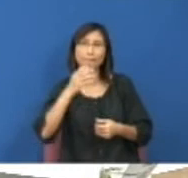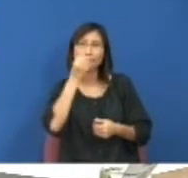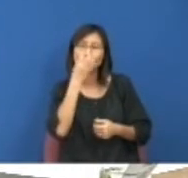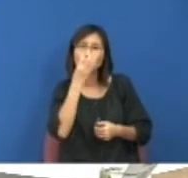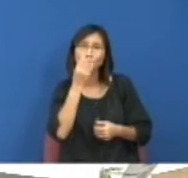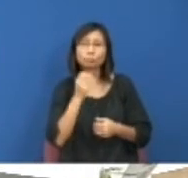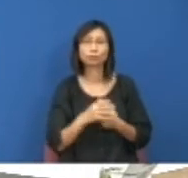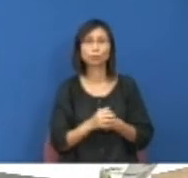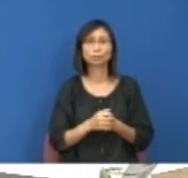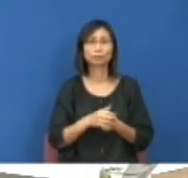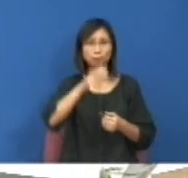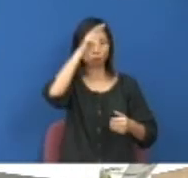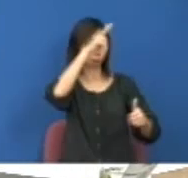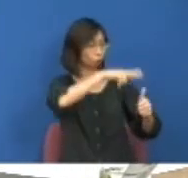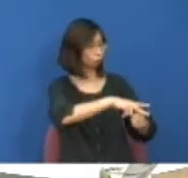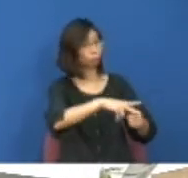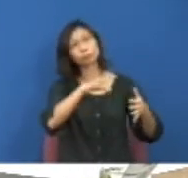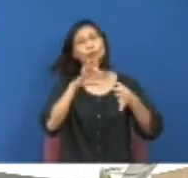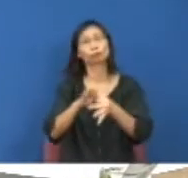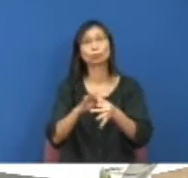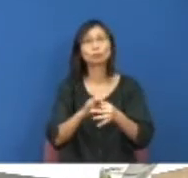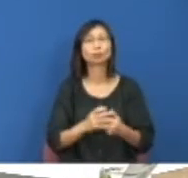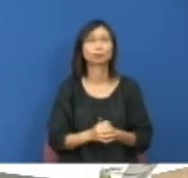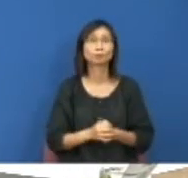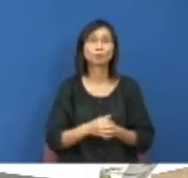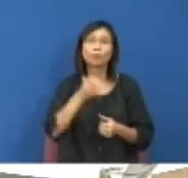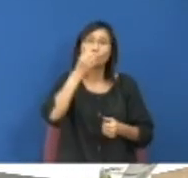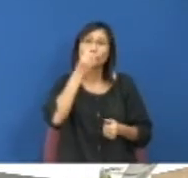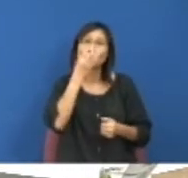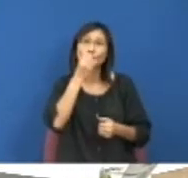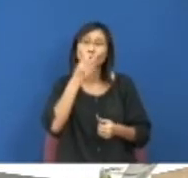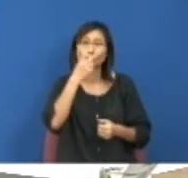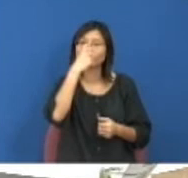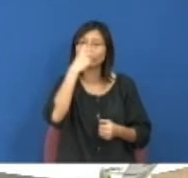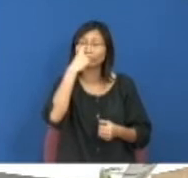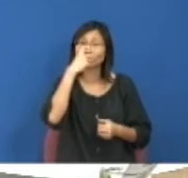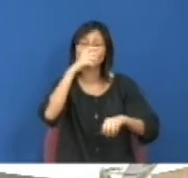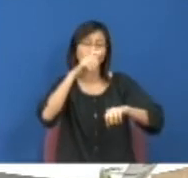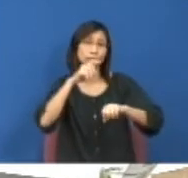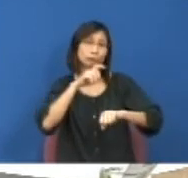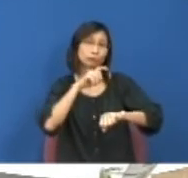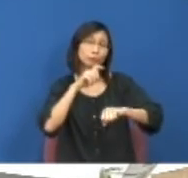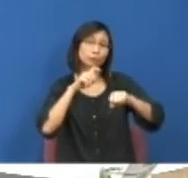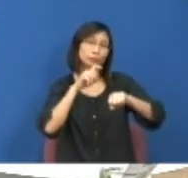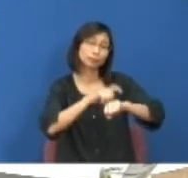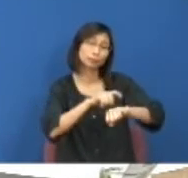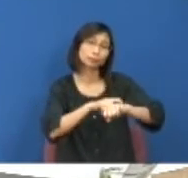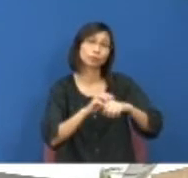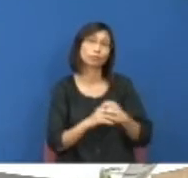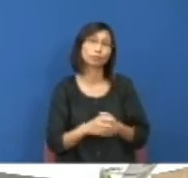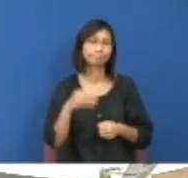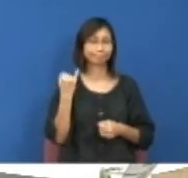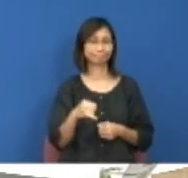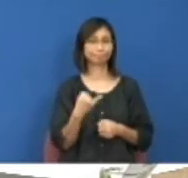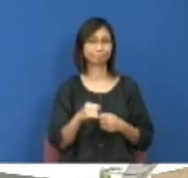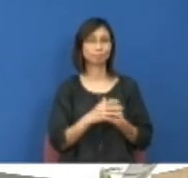治階級勾結噶嘛。不過喺呢個港英時代，佢不能咁樣做，或者喺港英嘅時代，或者係未。這